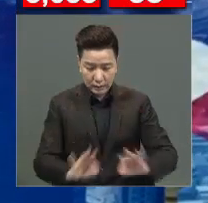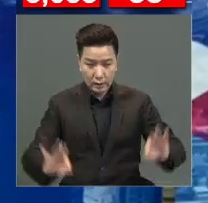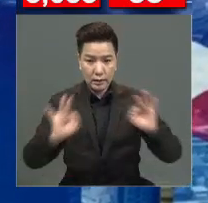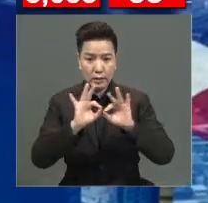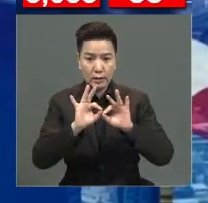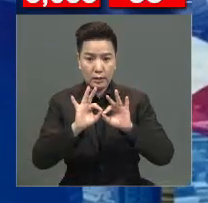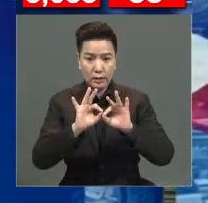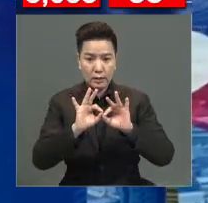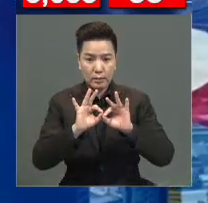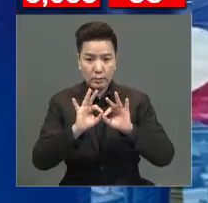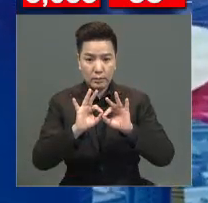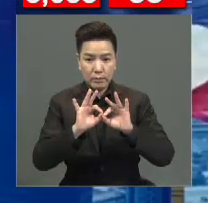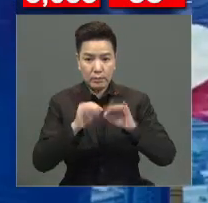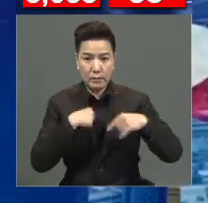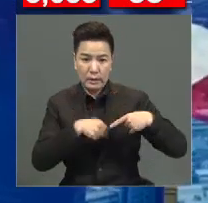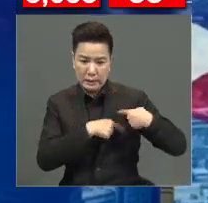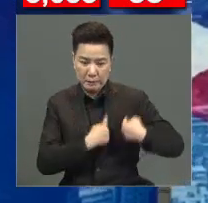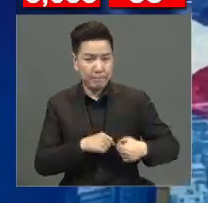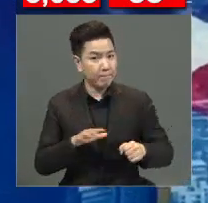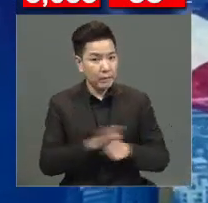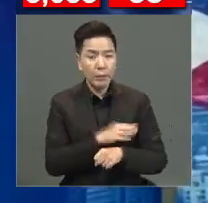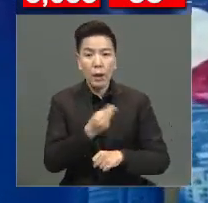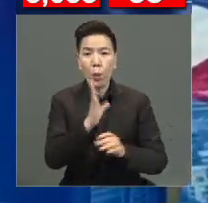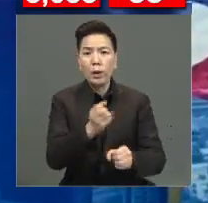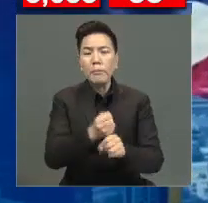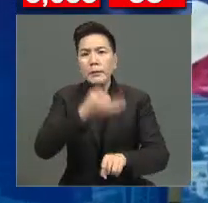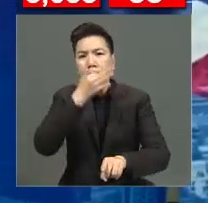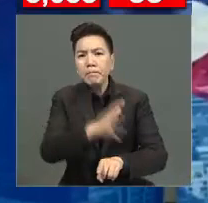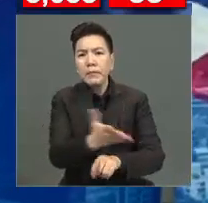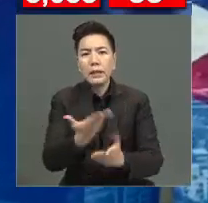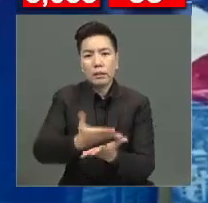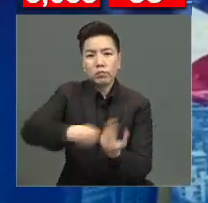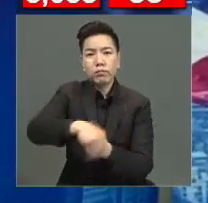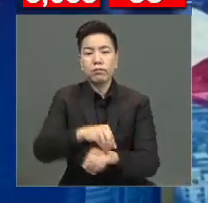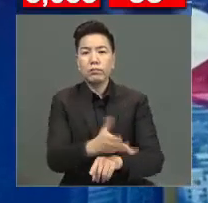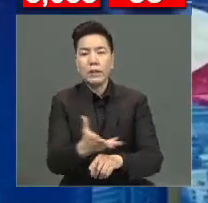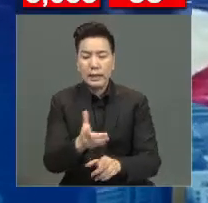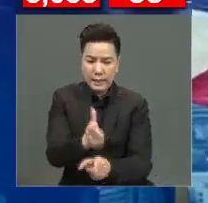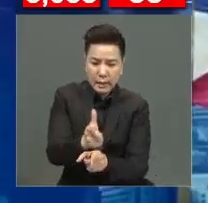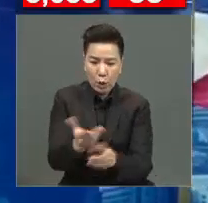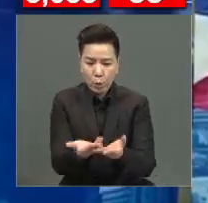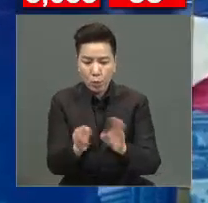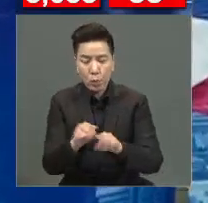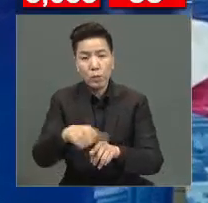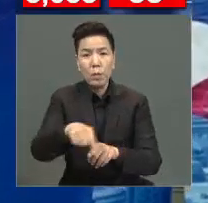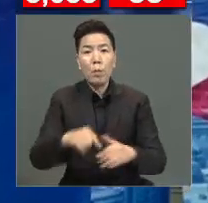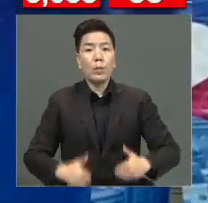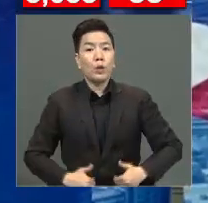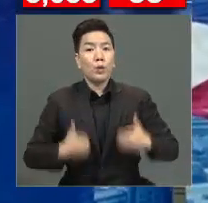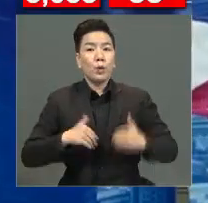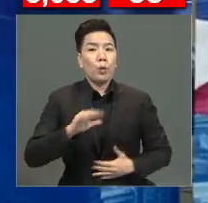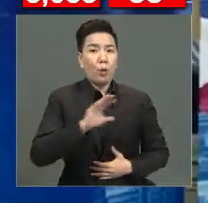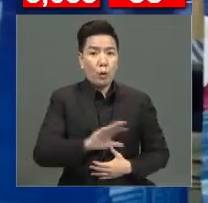ผู้ที่ในรายการผู้นี้ยังไม่มีงานทำหรือพวกที่ไม่มีรายได้ในการเรียนรู้ครอบครัวนั่นคือเหตุผลประการหนึ่